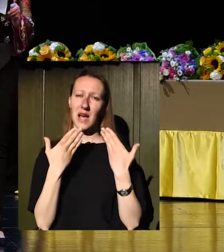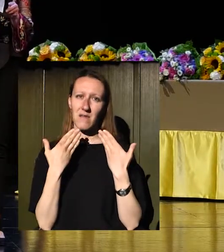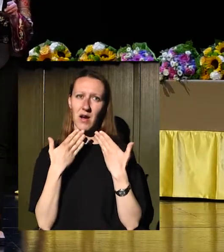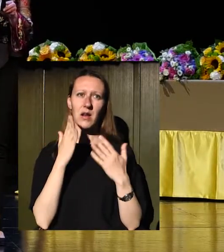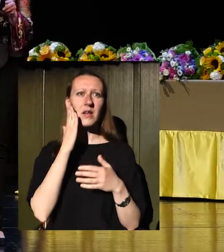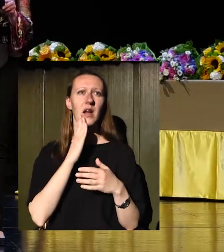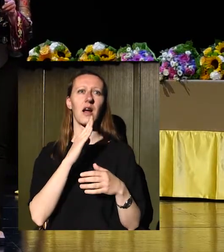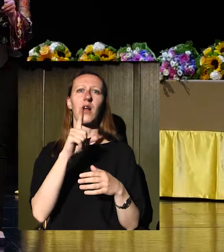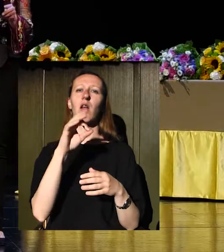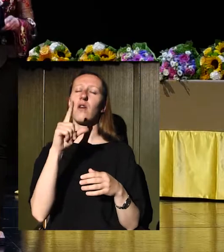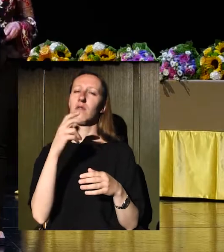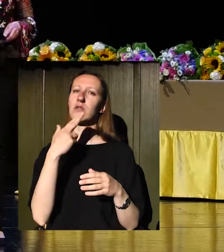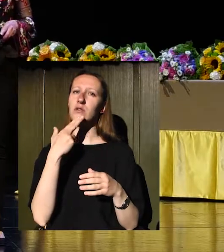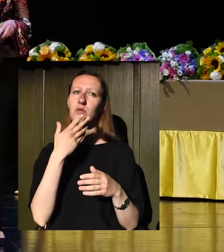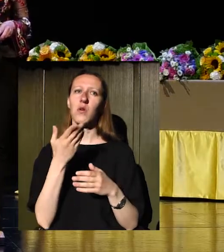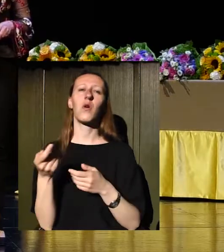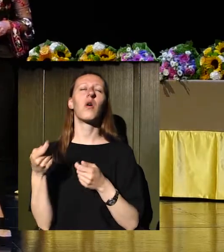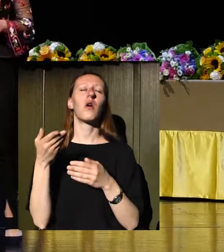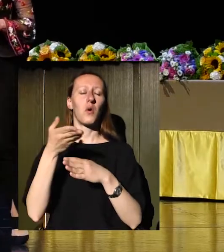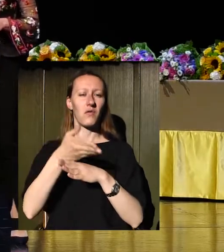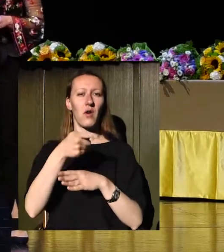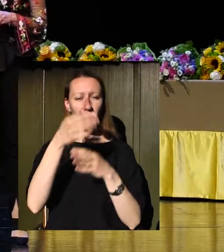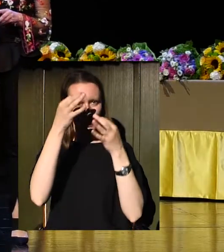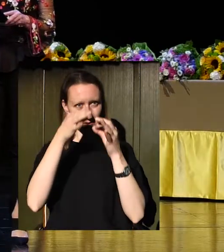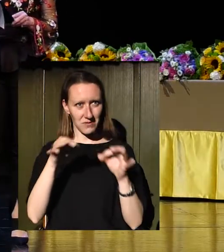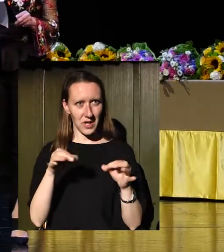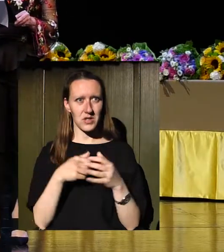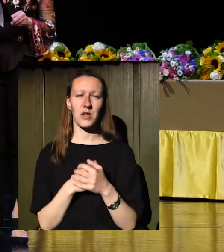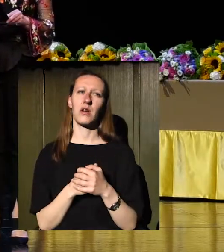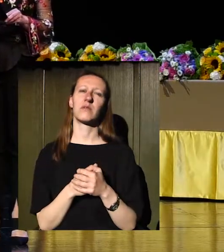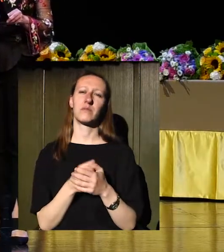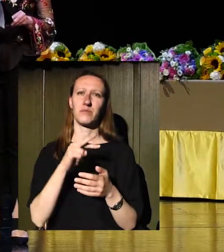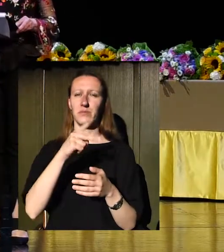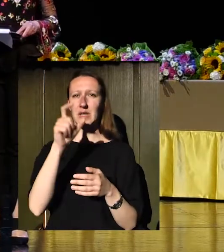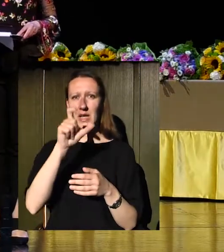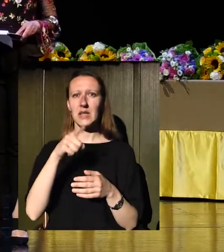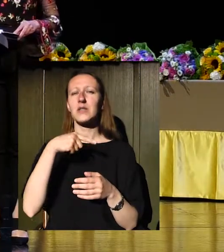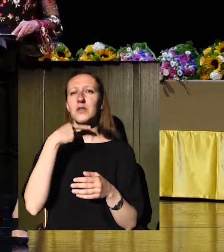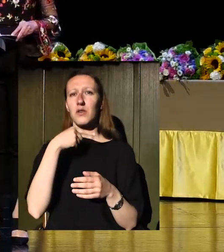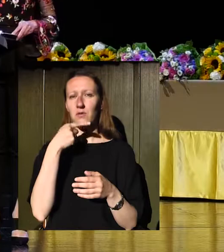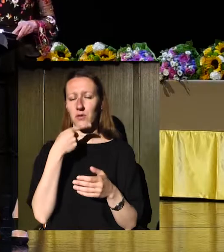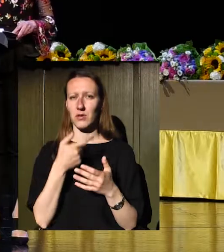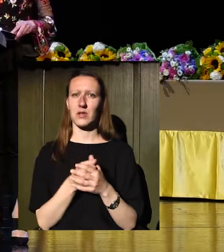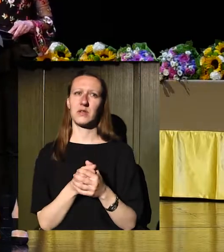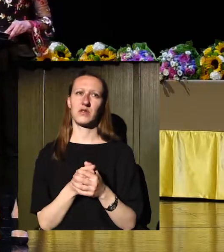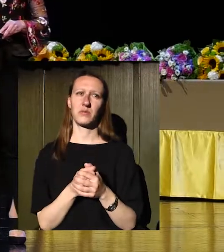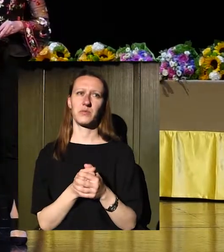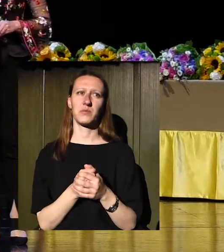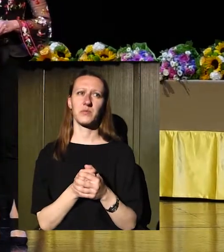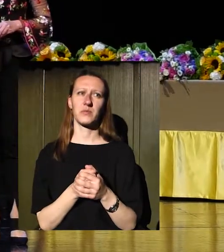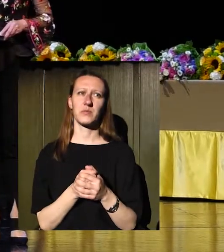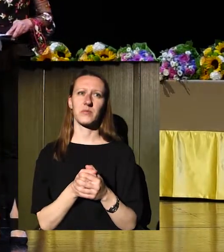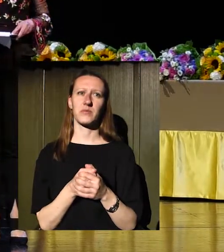se dragoj Elis Lovrić koja nas je uvela u ovu svečanost. Ringraziamo la carissima Elis Lovrić che ci ha introdotto alla